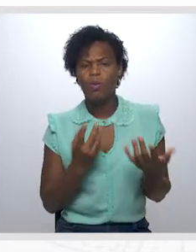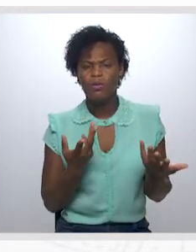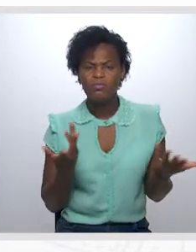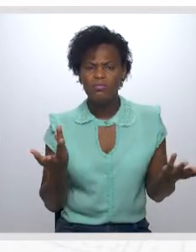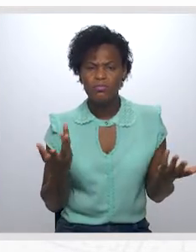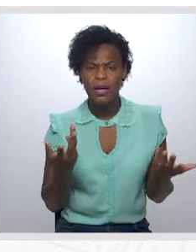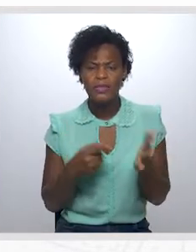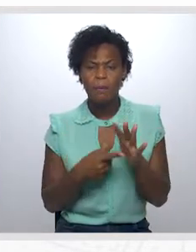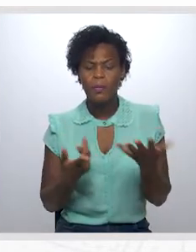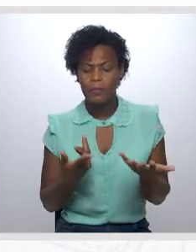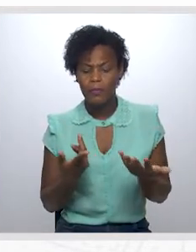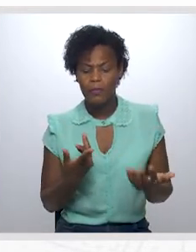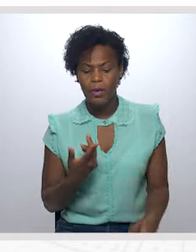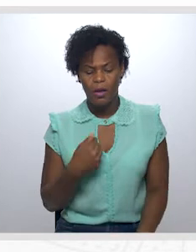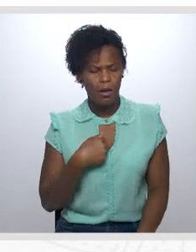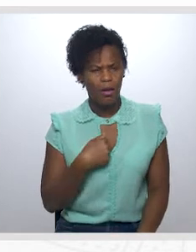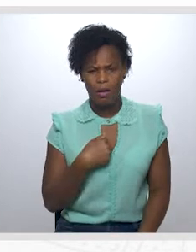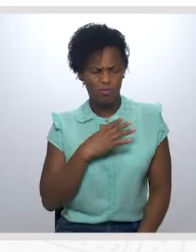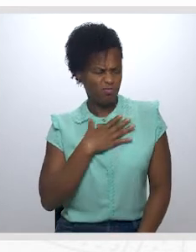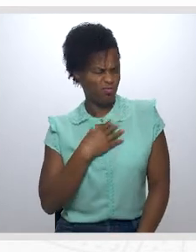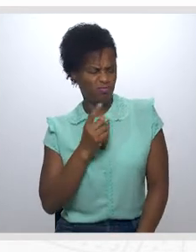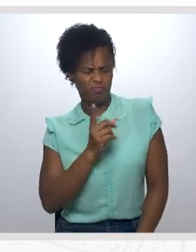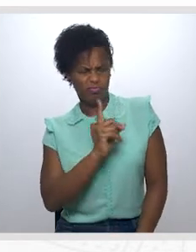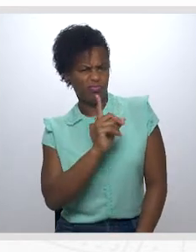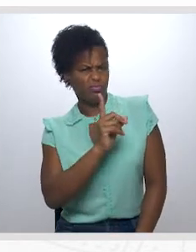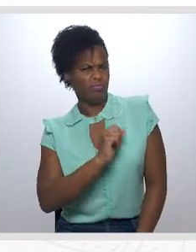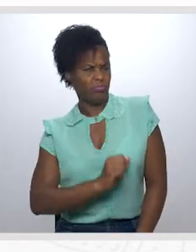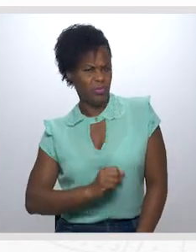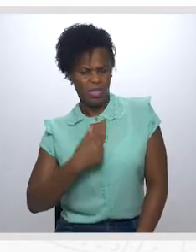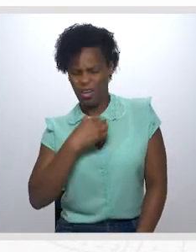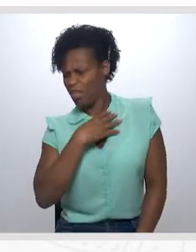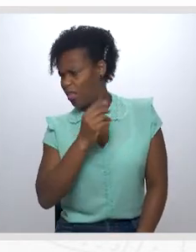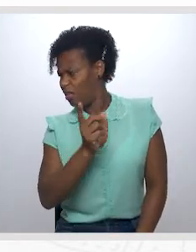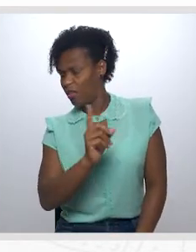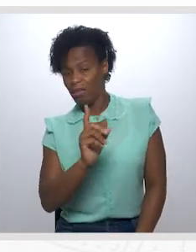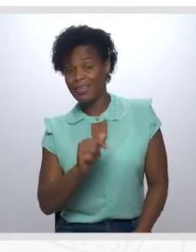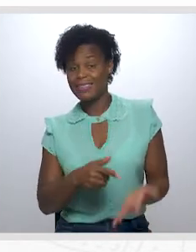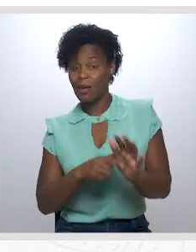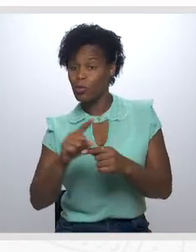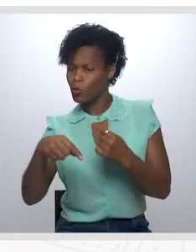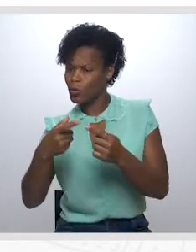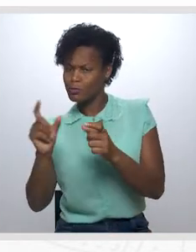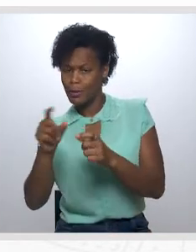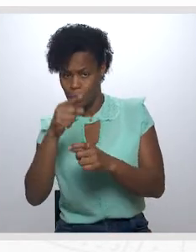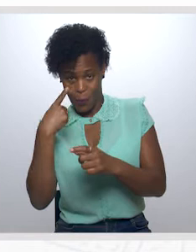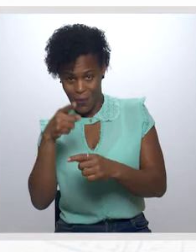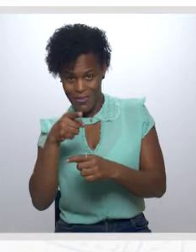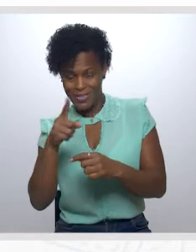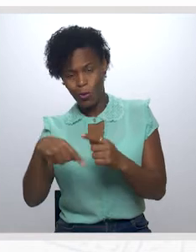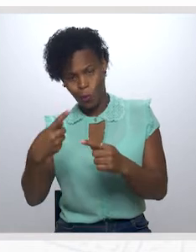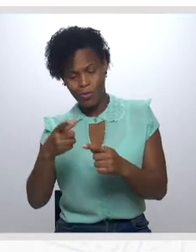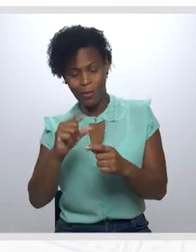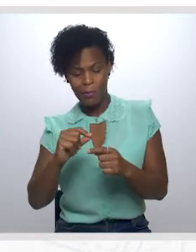quoi? Je n'aime pas. Bien sûr que vous connaissez cette expression. Il y a d'autres expressions encore.